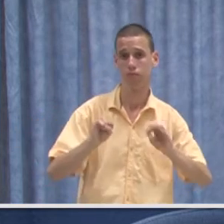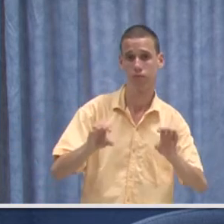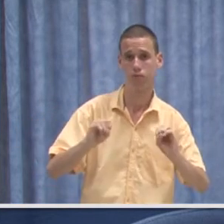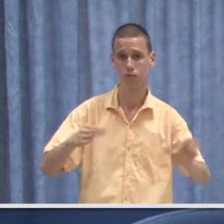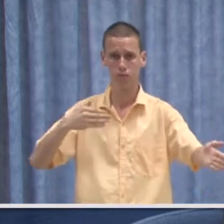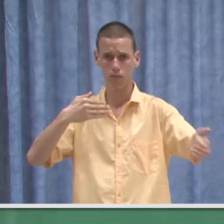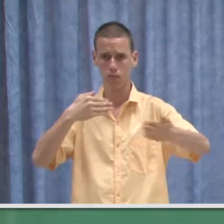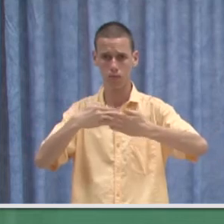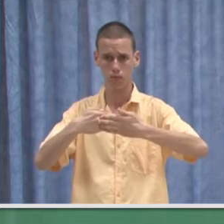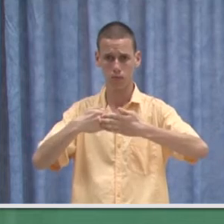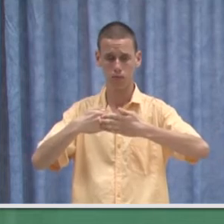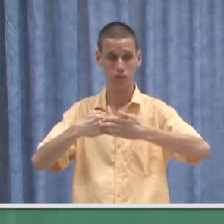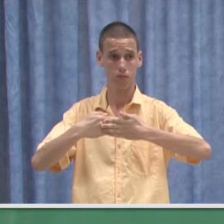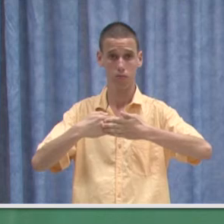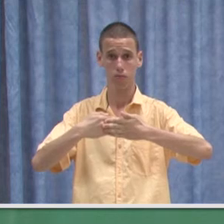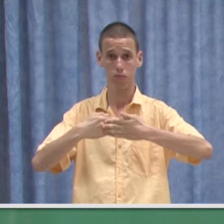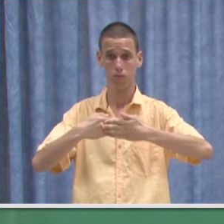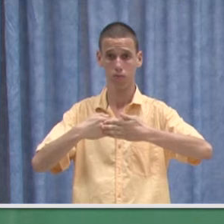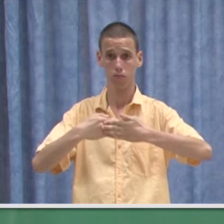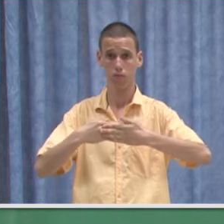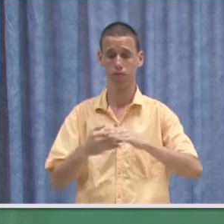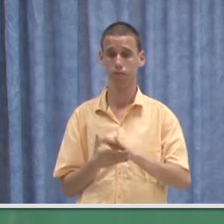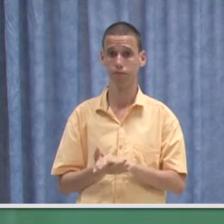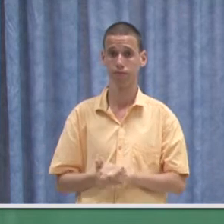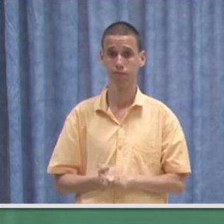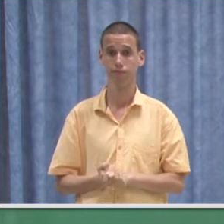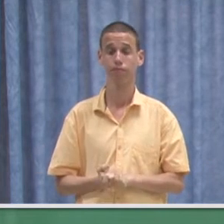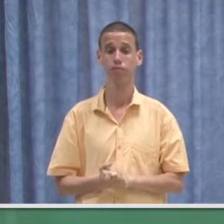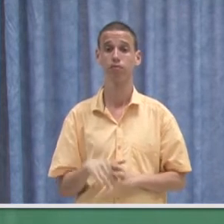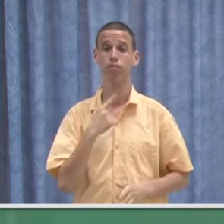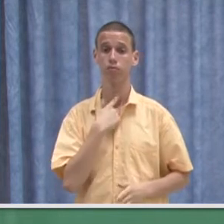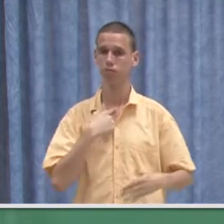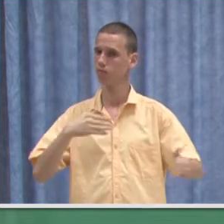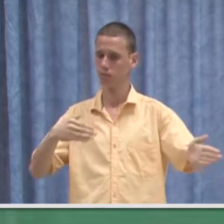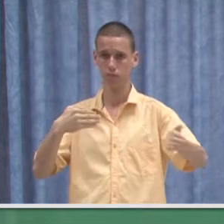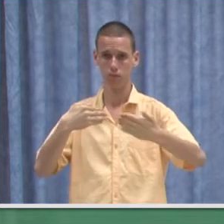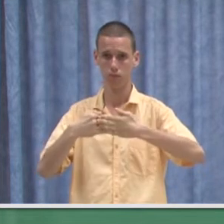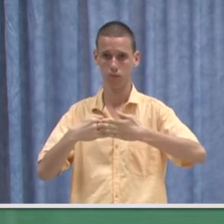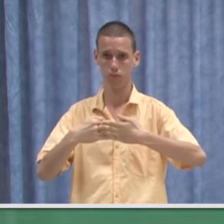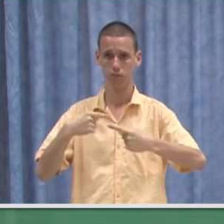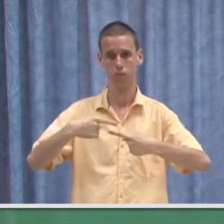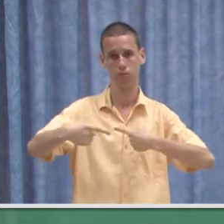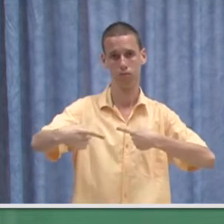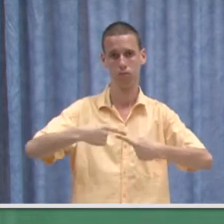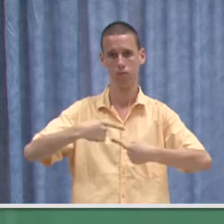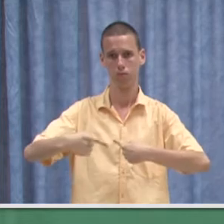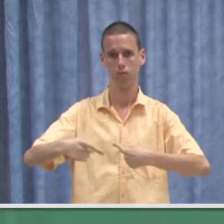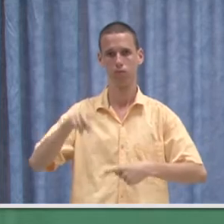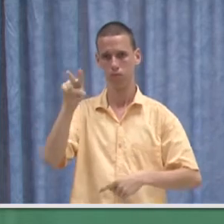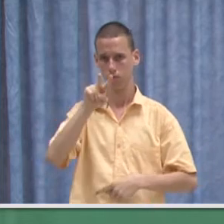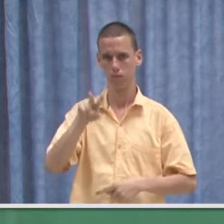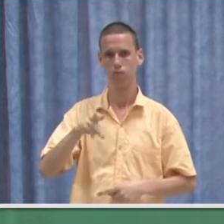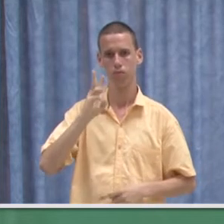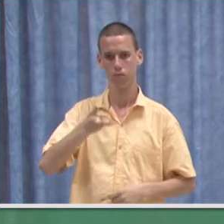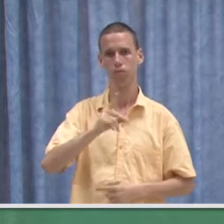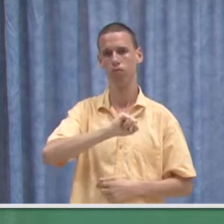nous avons dit qu'il est off pour moi, zin, et nous avons après, nous avons révisé vers la fin zin. Si nous avons recommencé aujourd'hui en